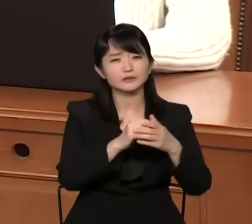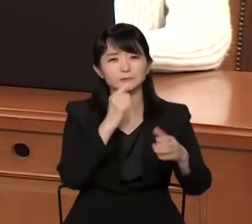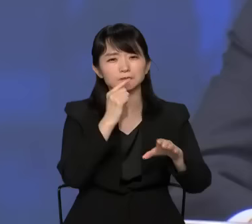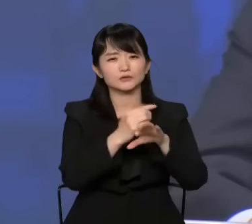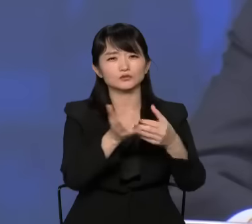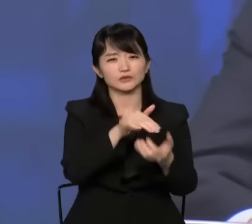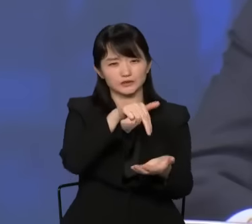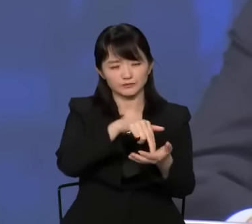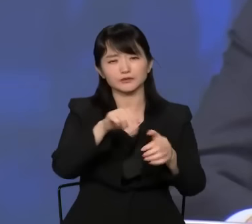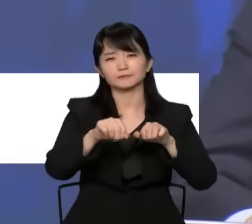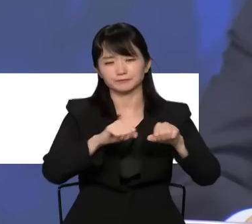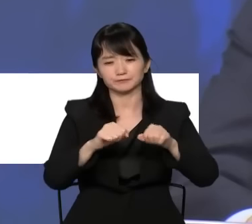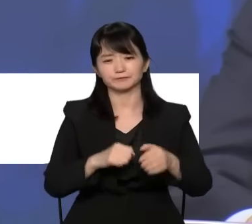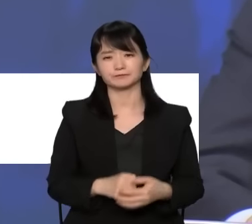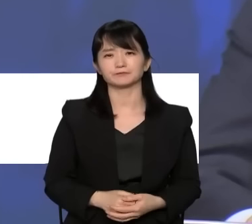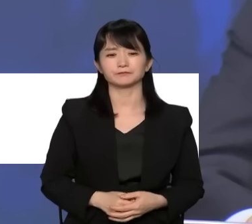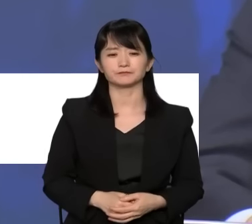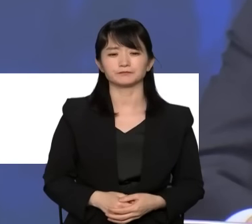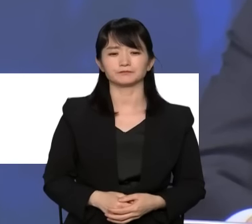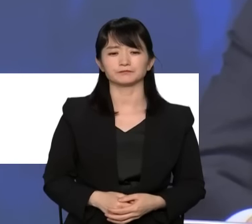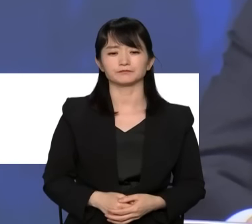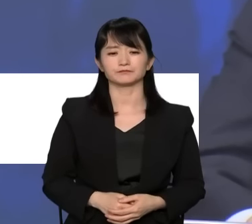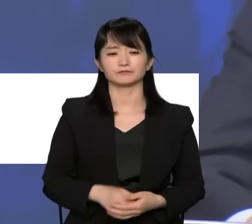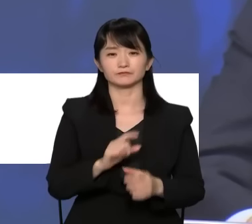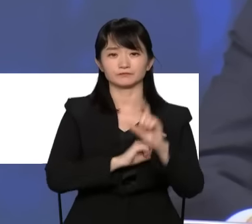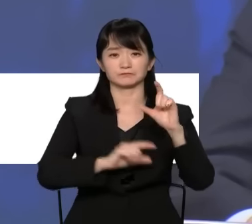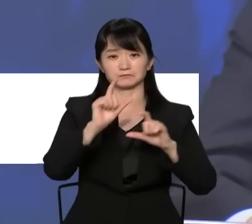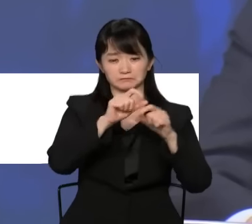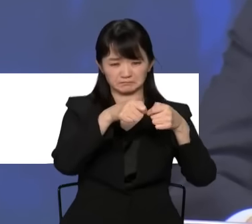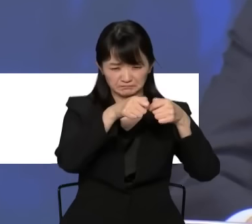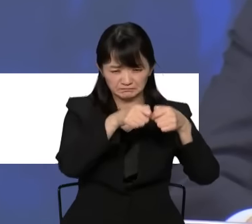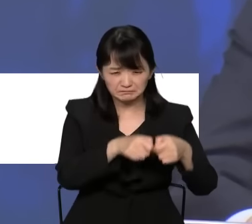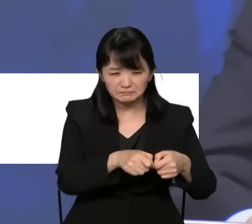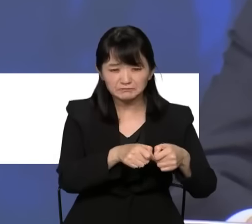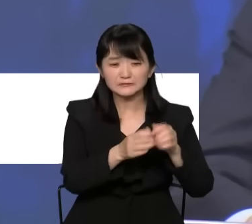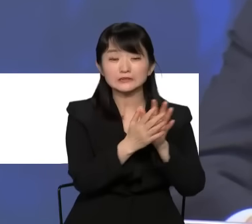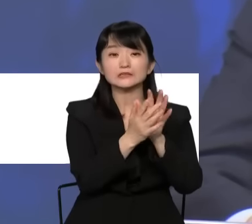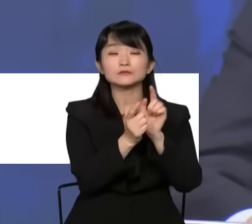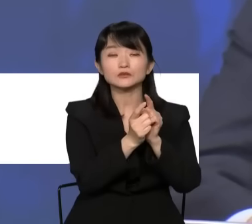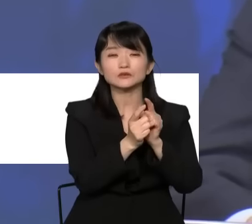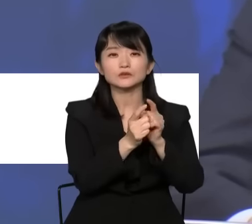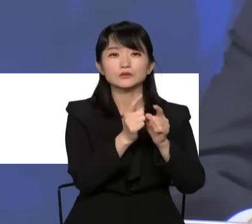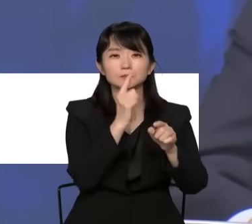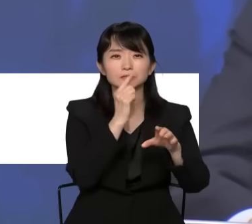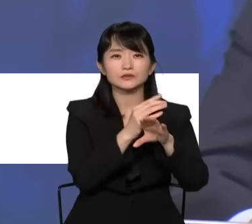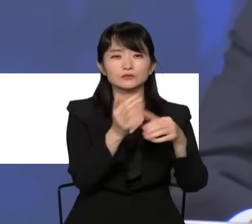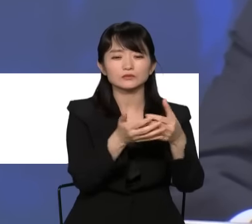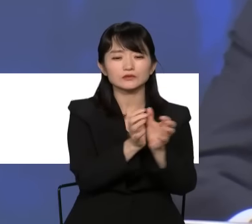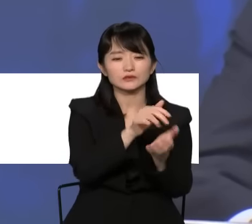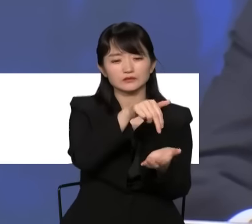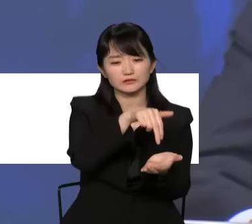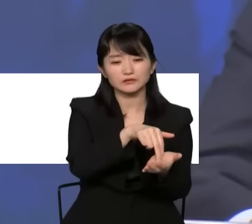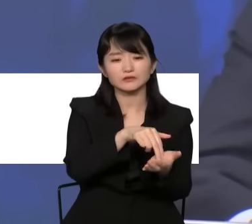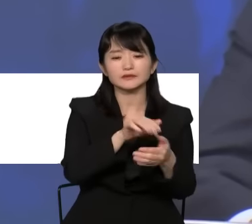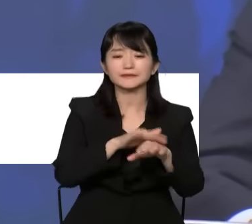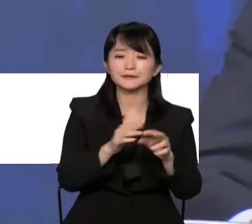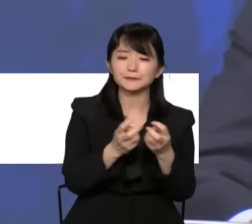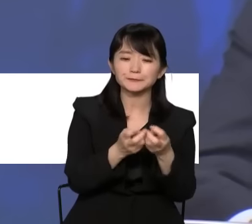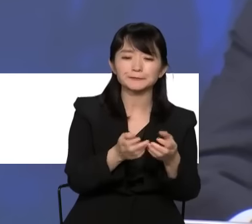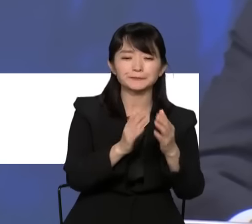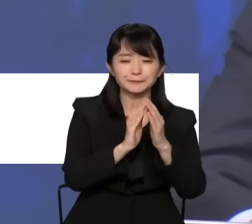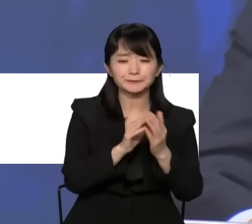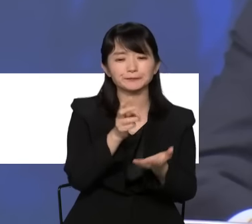했습니다. 훨씬 더 좀 구체적이고 직접적으로 당 차원에서 어떤 대책을